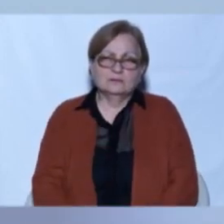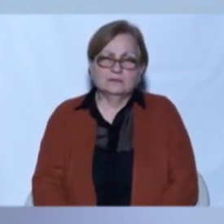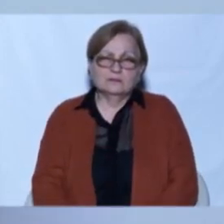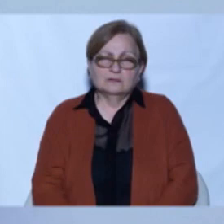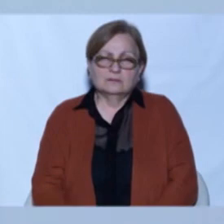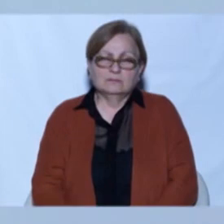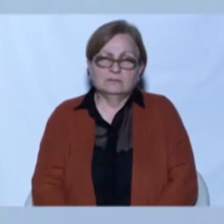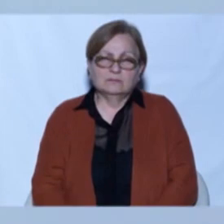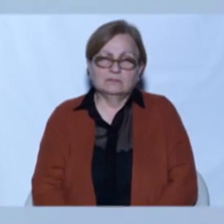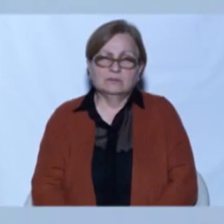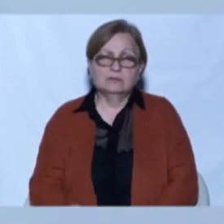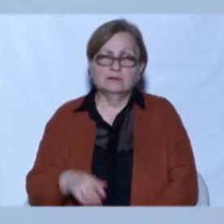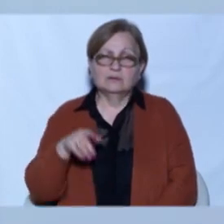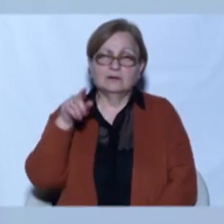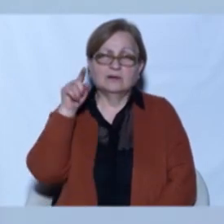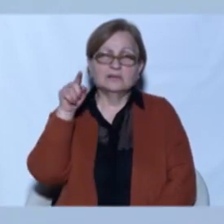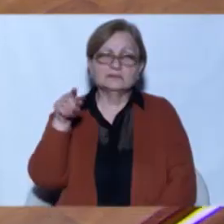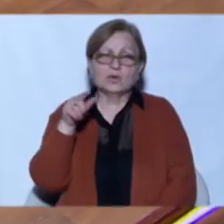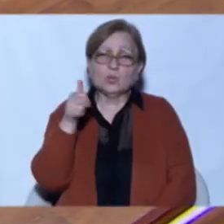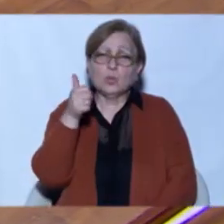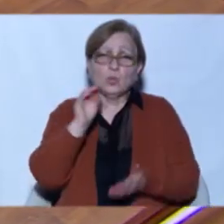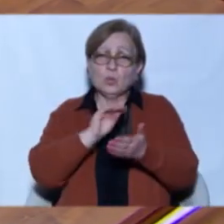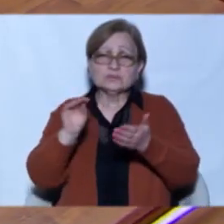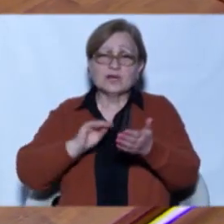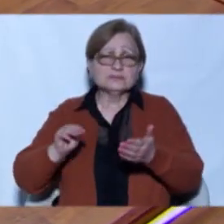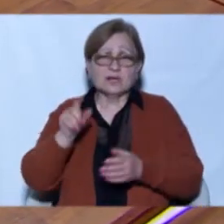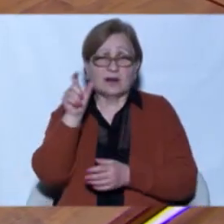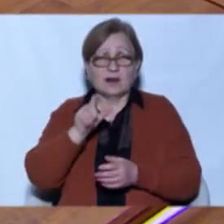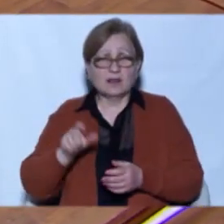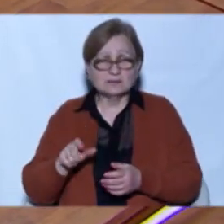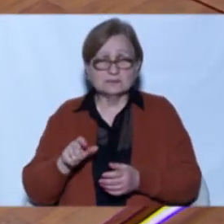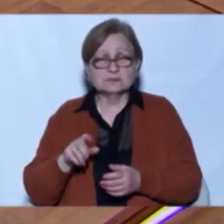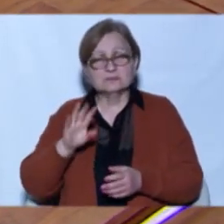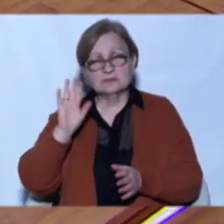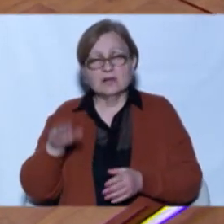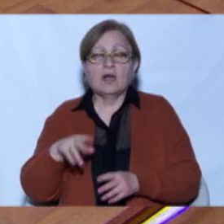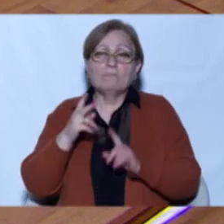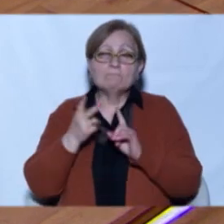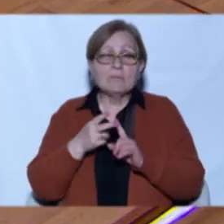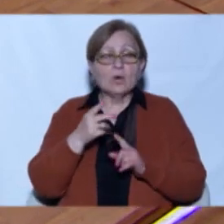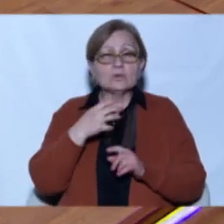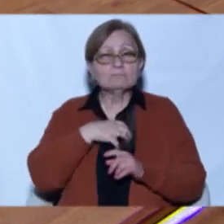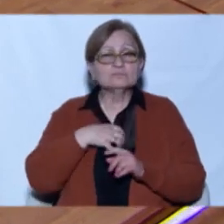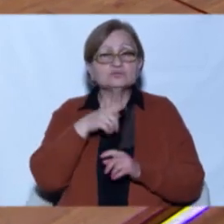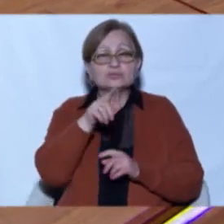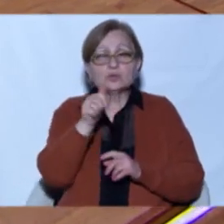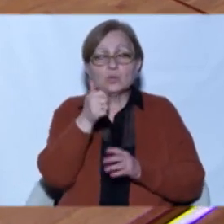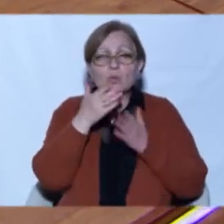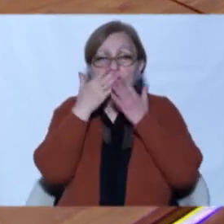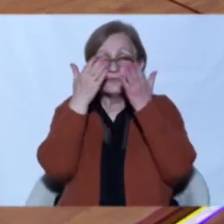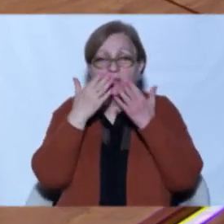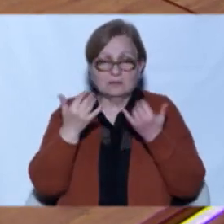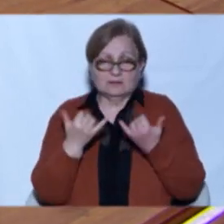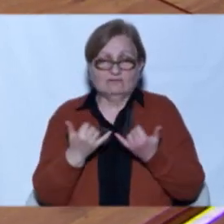როგორ შეიქმნა ეს ლექსი, მაგრამ მეორეა და ყველაზე მთავარი, როგორ წაიკითხავ შენ დღეს 21